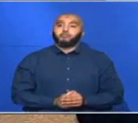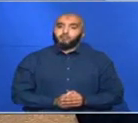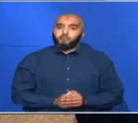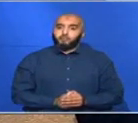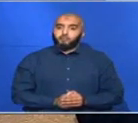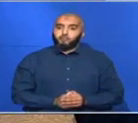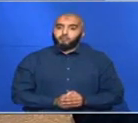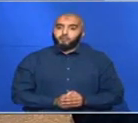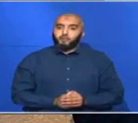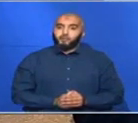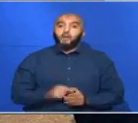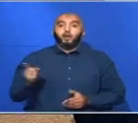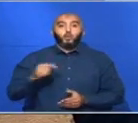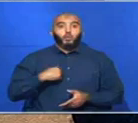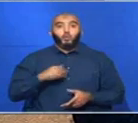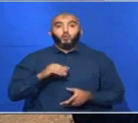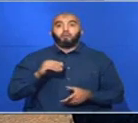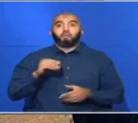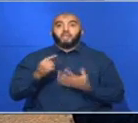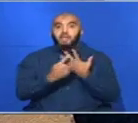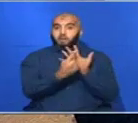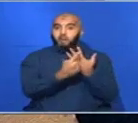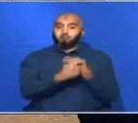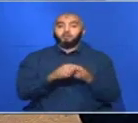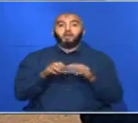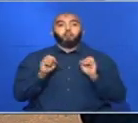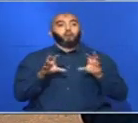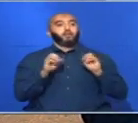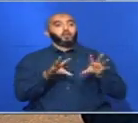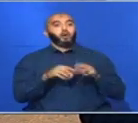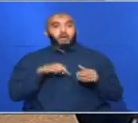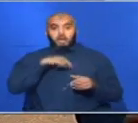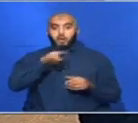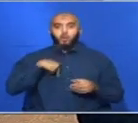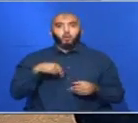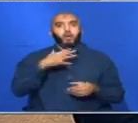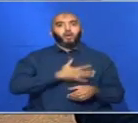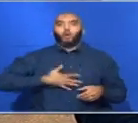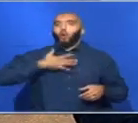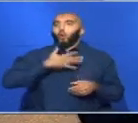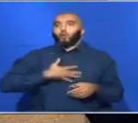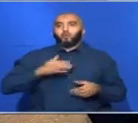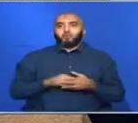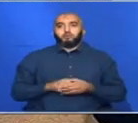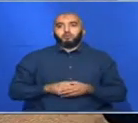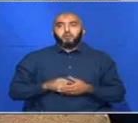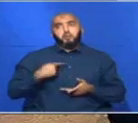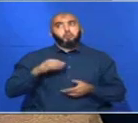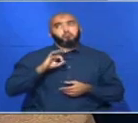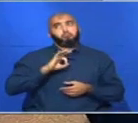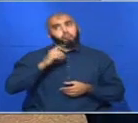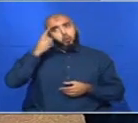شريحه المعلمين والائمه والاساتذه نسعد بهم ونعتقد انهم الجمهور الواسع